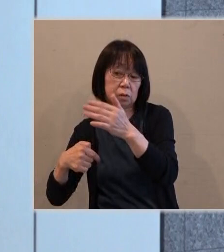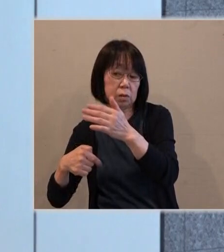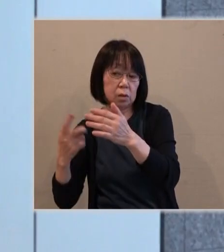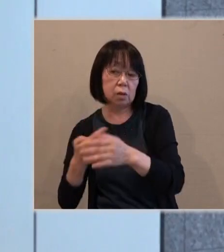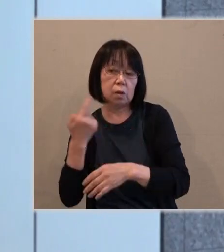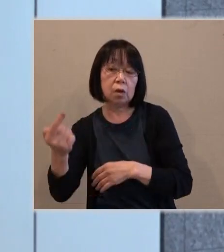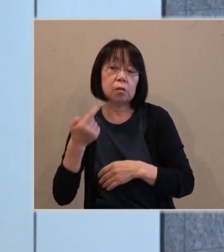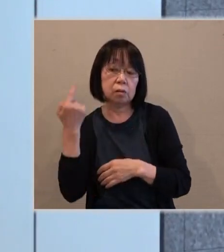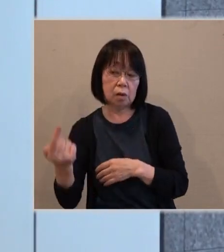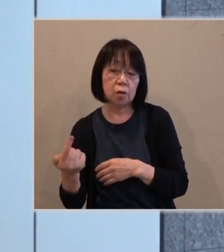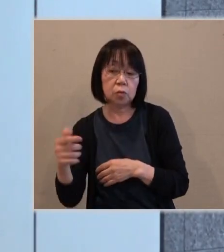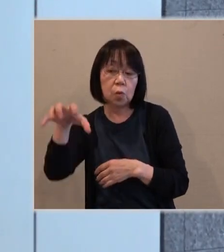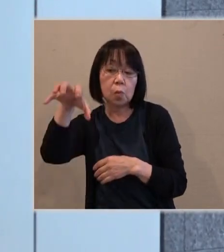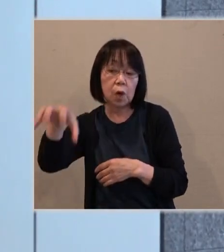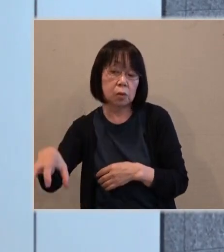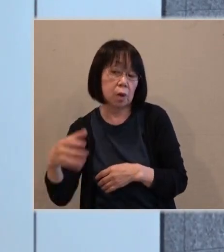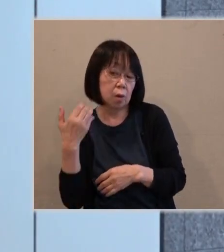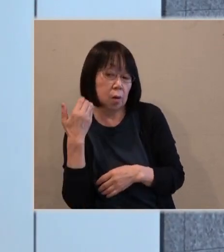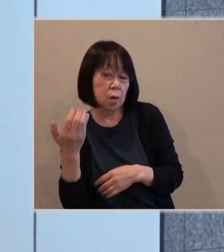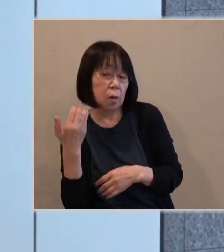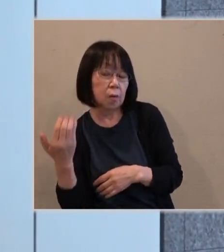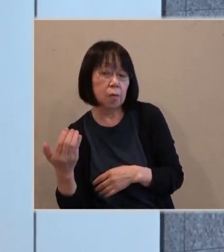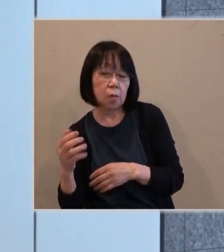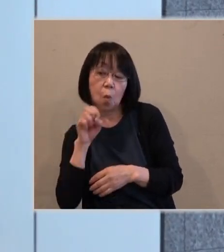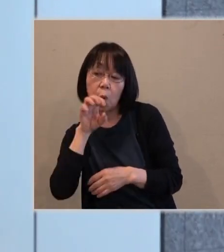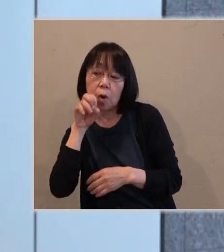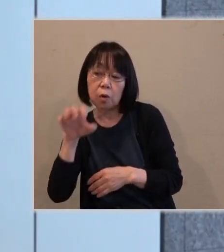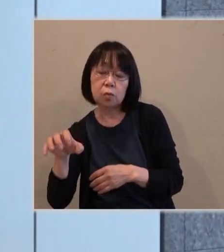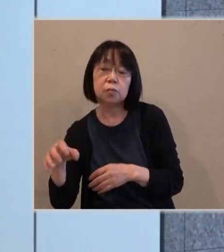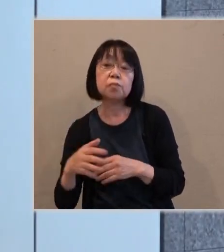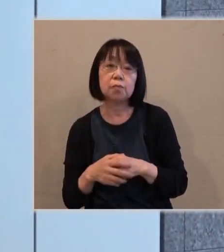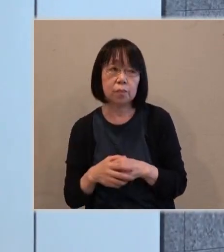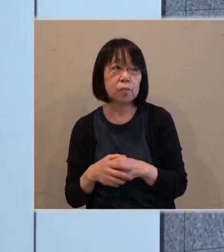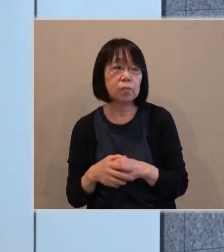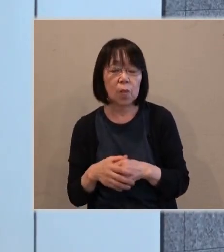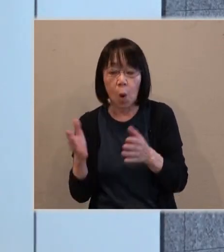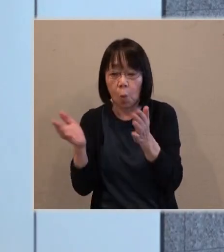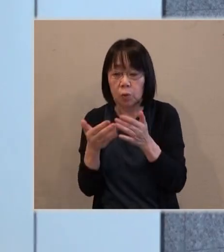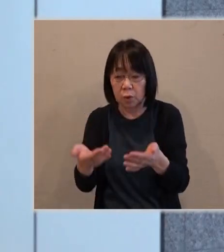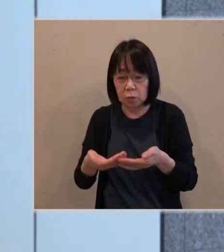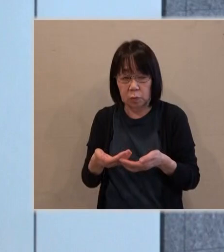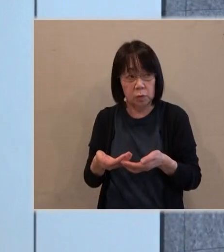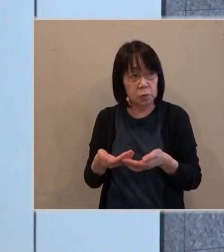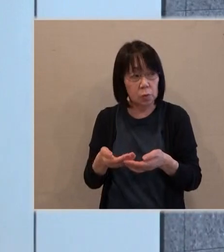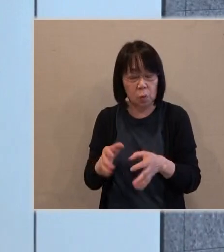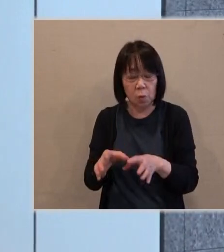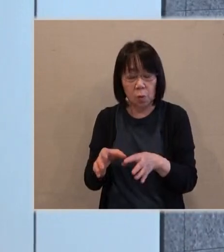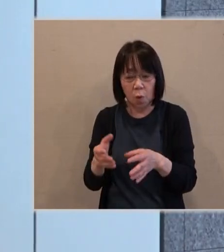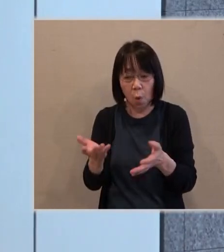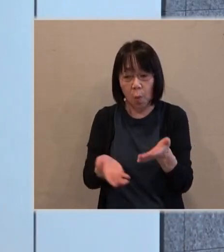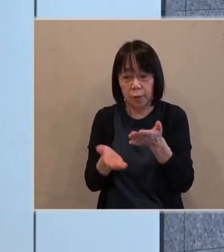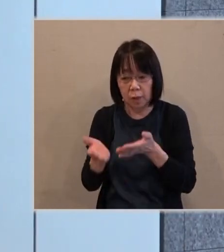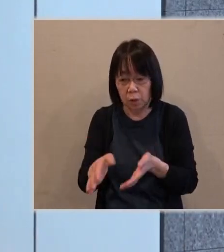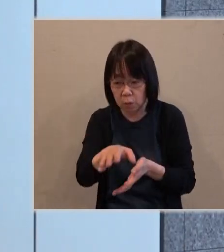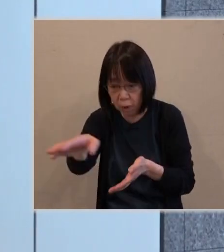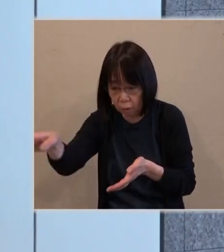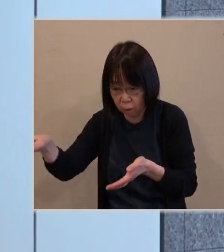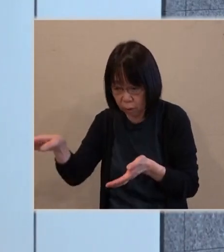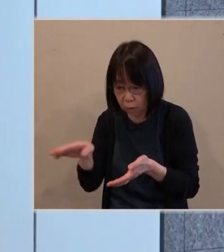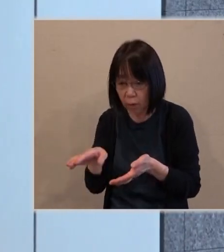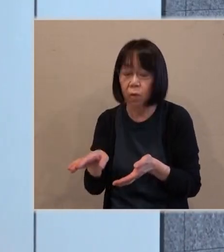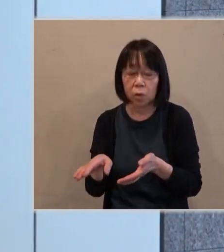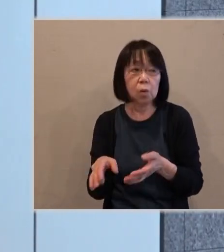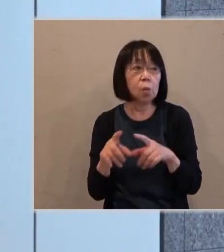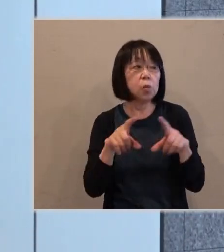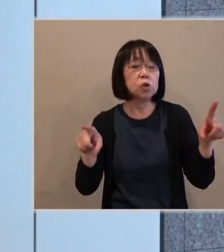っていうのが、あの外国人観光客のそのボランティアおもてなしされる側の人にとってはもちろんなんですけれども、その場で遭遇した方にも